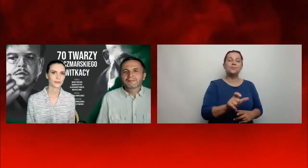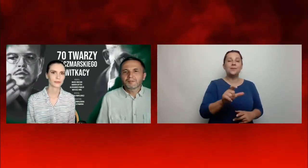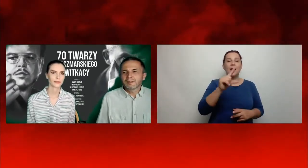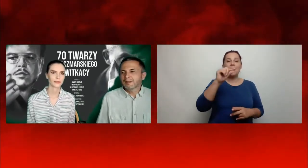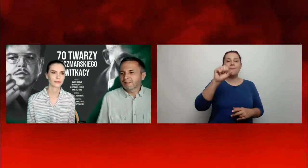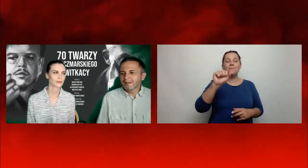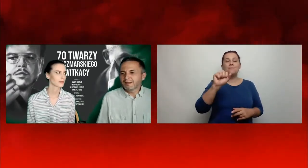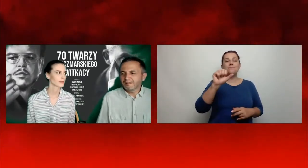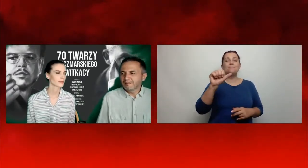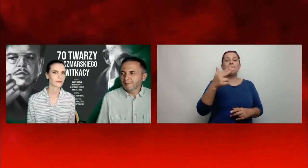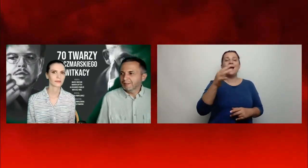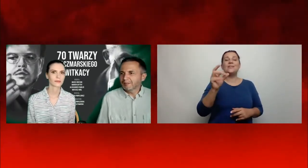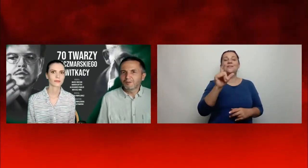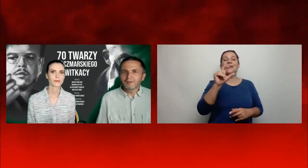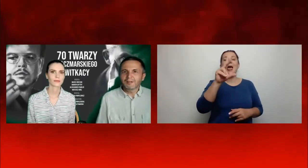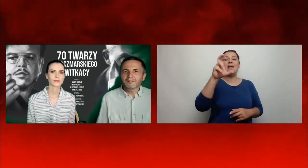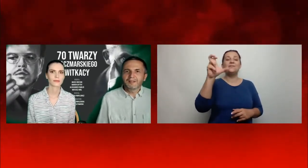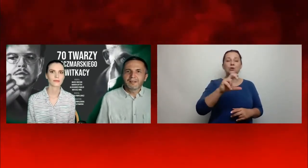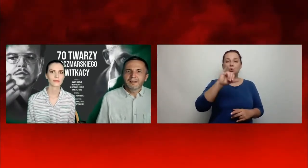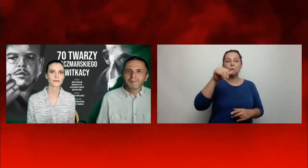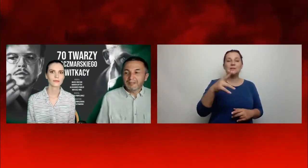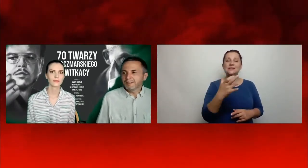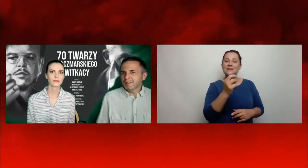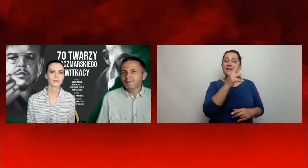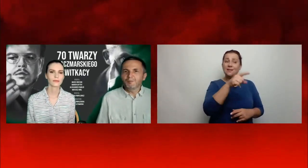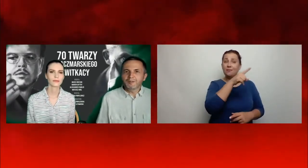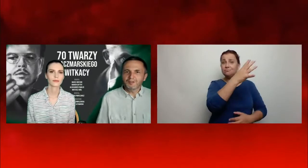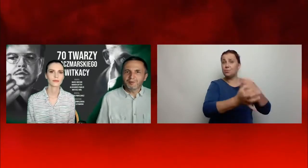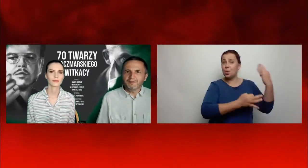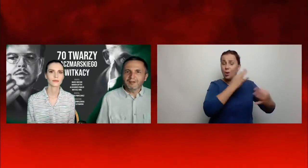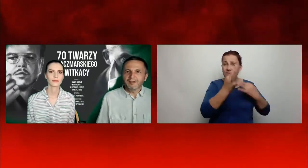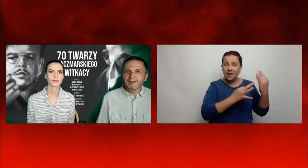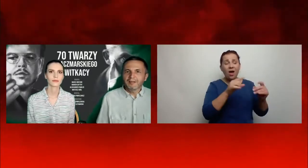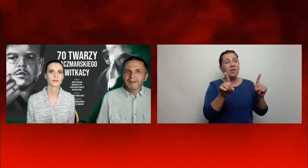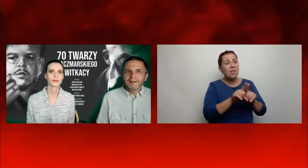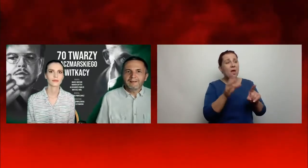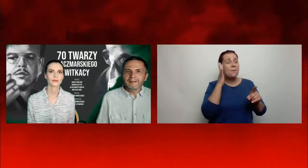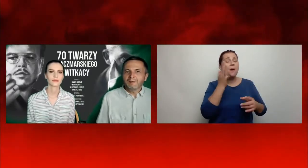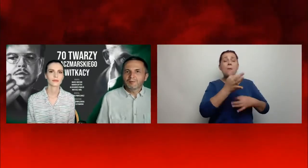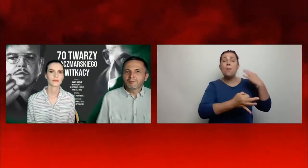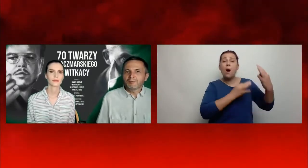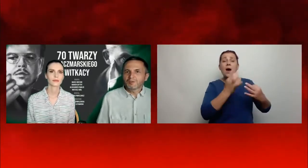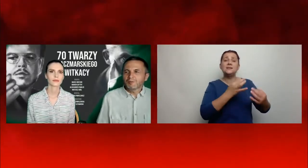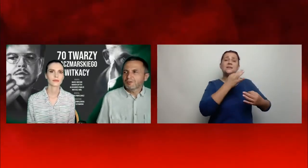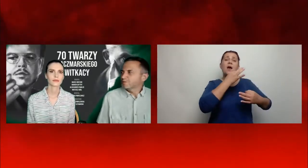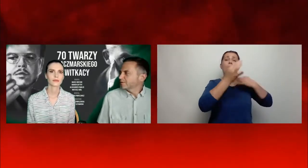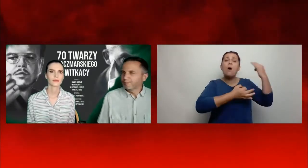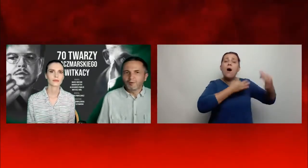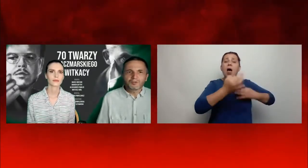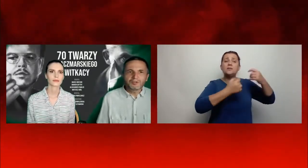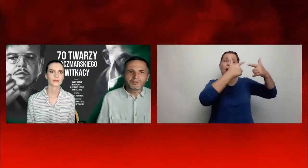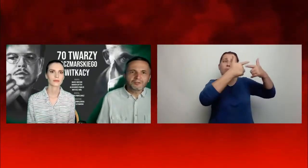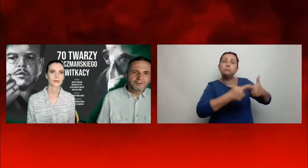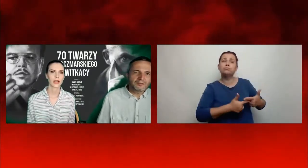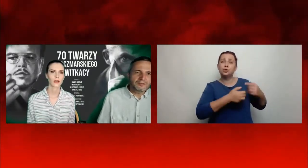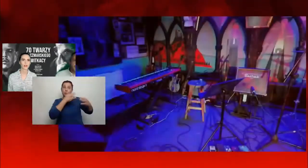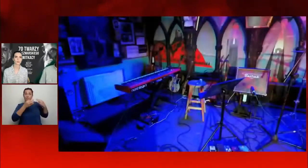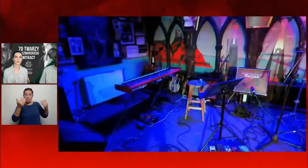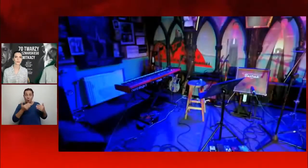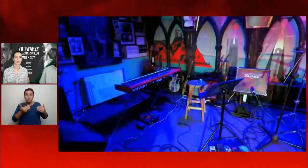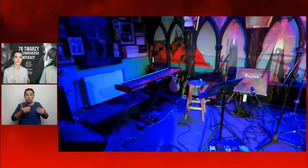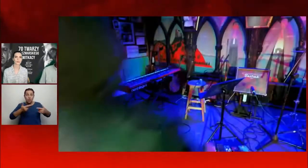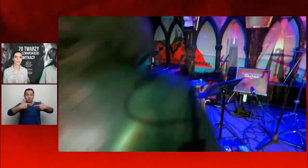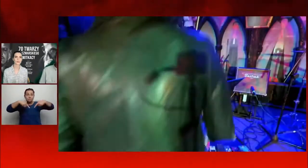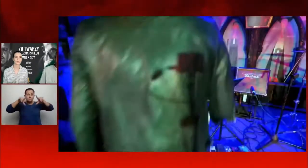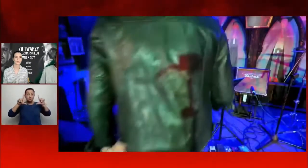Panfilewicz. Piosenkarkę, interpretatorkę, między innymi poezji śpiewanej. Nie wiem, czy my możemy się z Justyną połączyć. Halo,